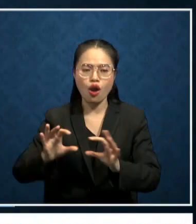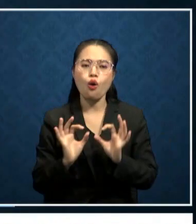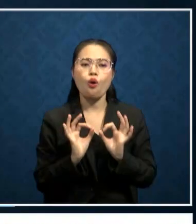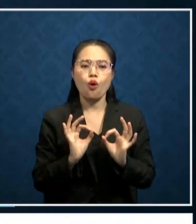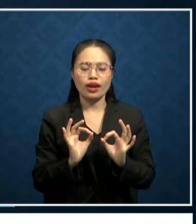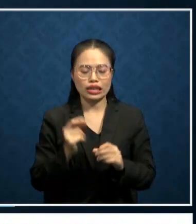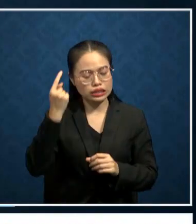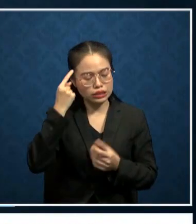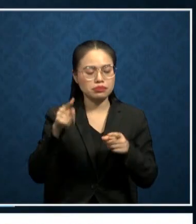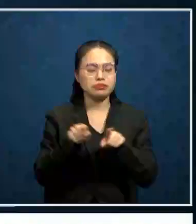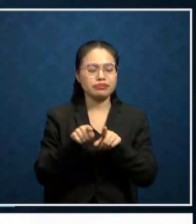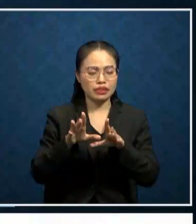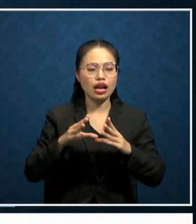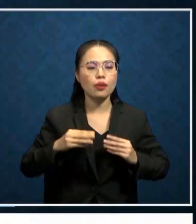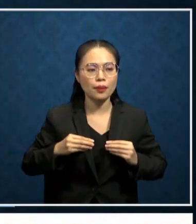เสนอ